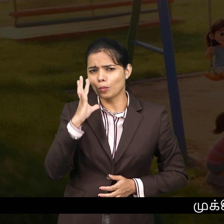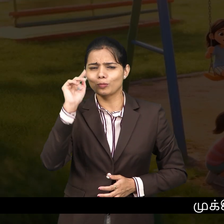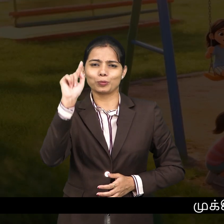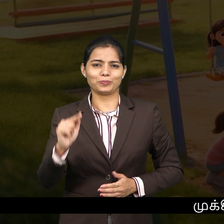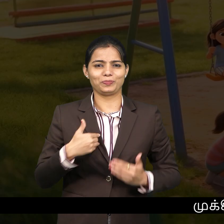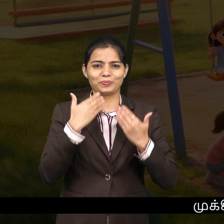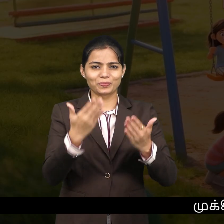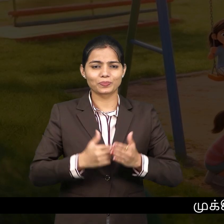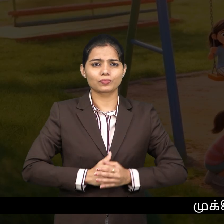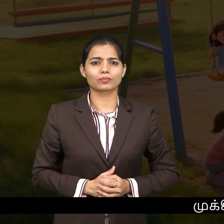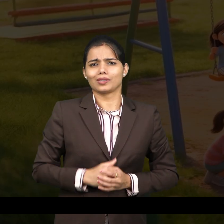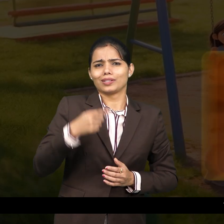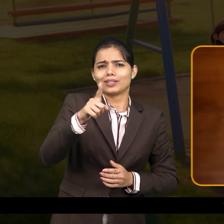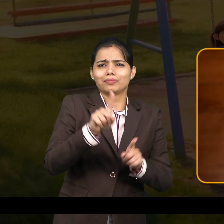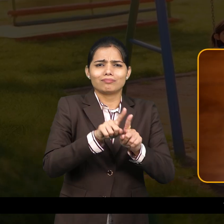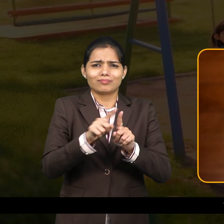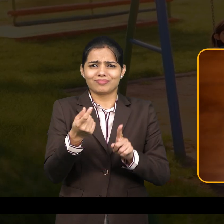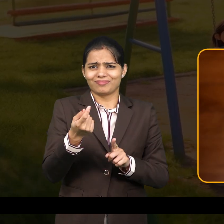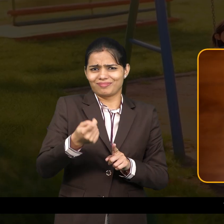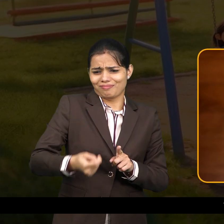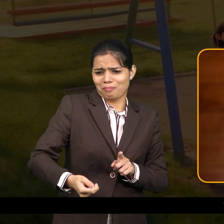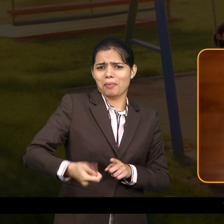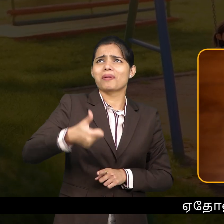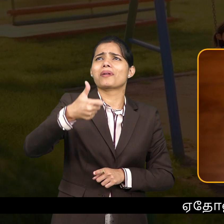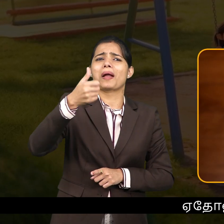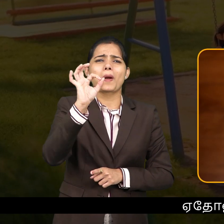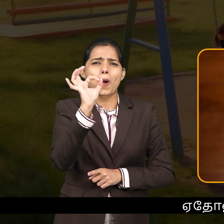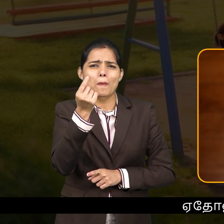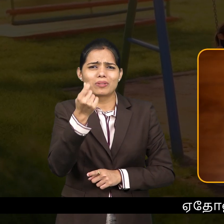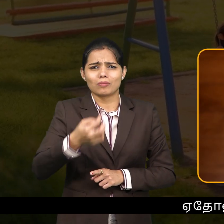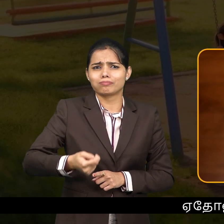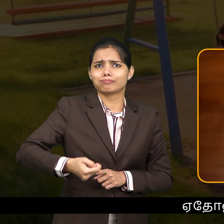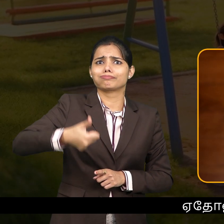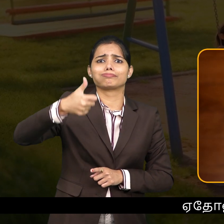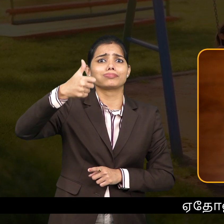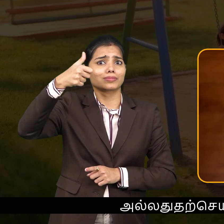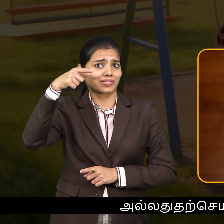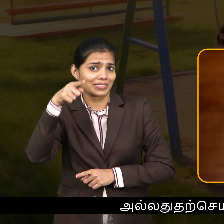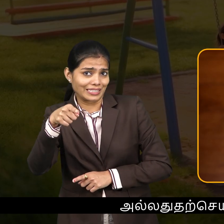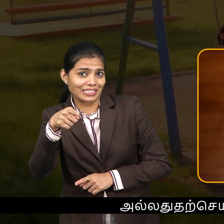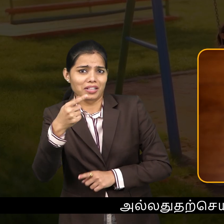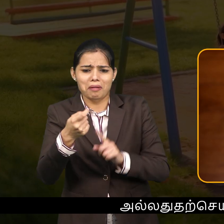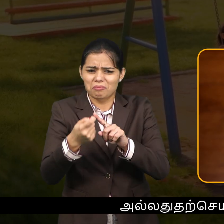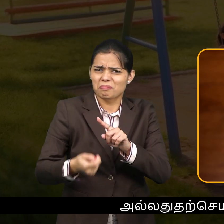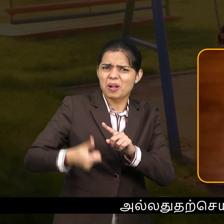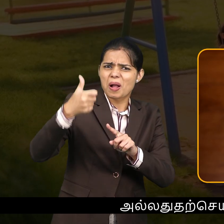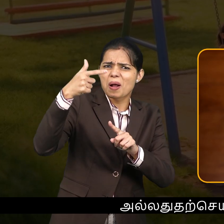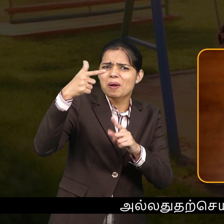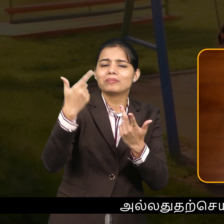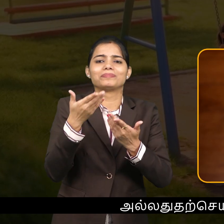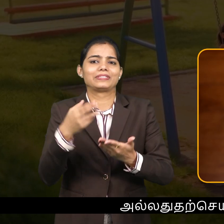முக்கிய சொற்கள்: 1. எறிதல், ஏதோ ஒன்றை லேசாக அல்லது